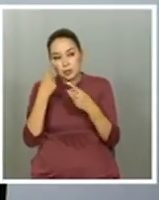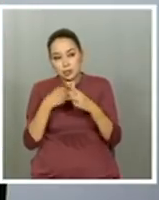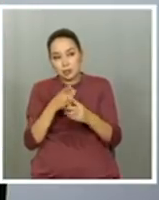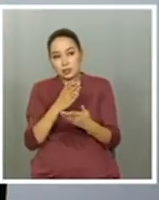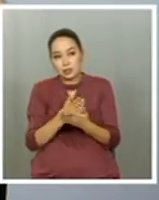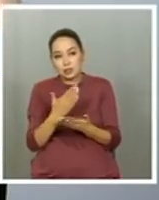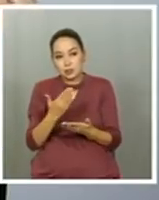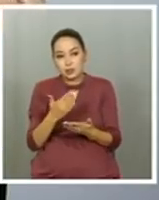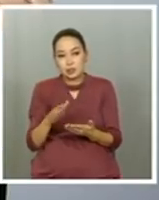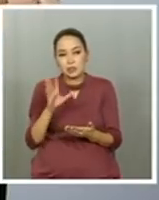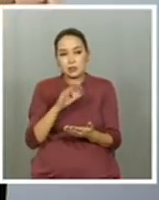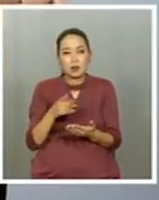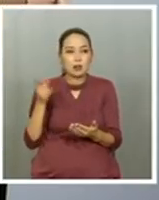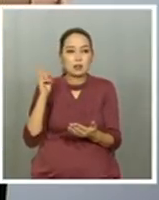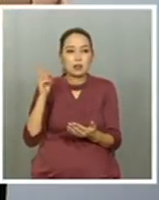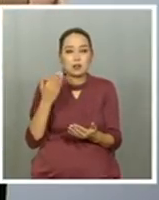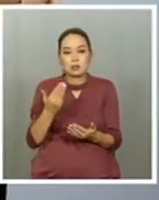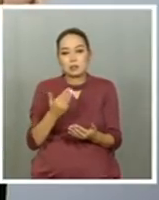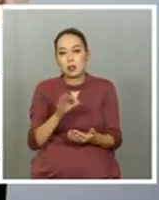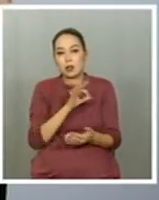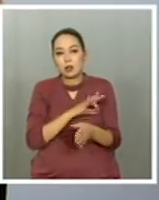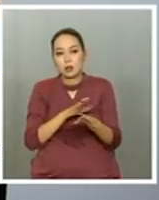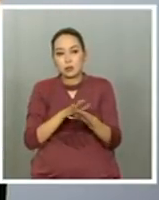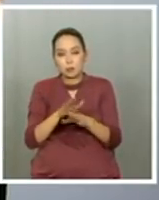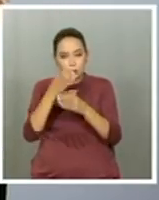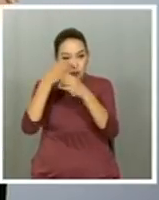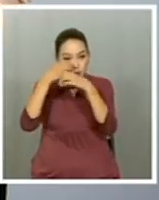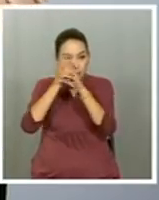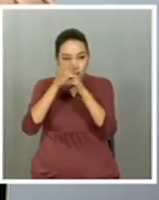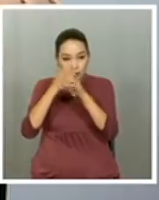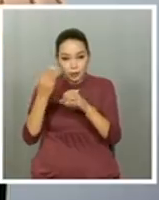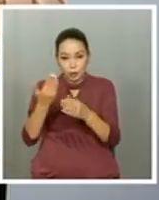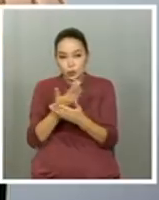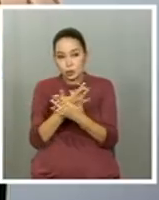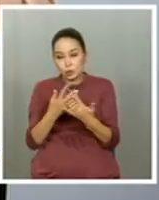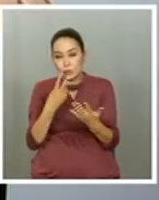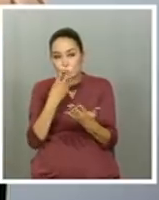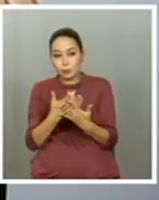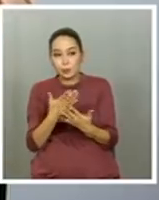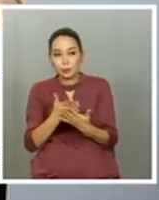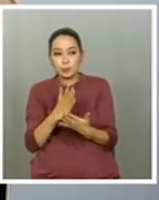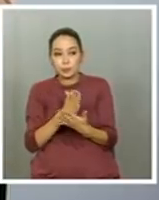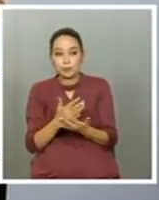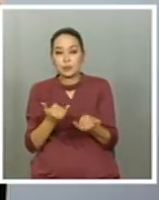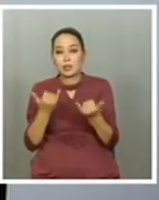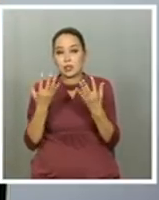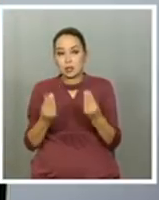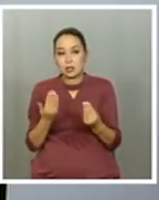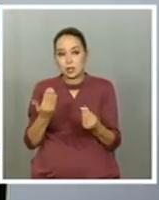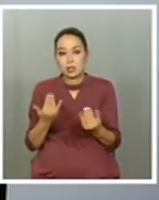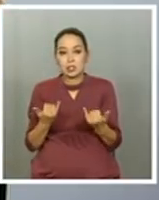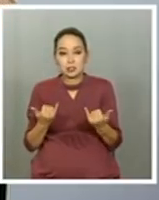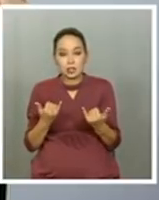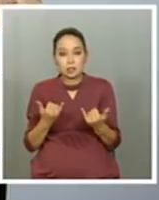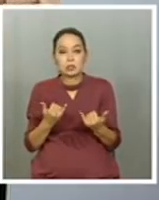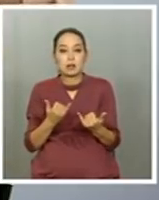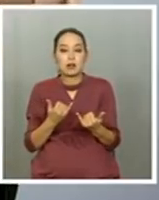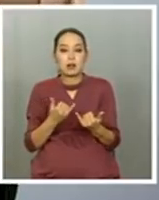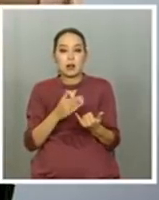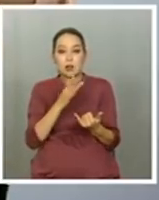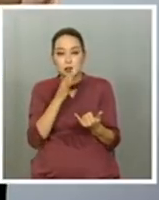өте ертеректе қолданған микроскоптың түрлері көрсетілетін болса, ал мына жерде жарық арқылы көрсететін